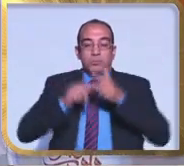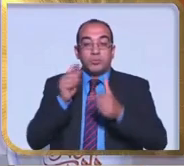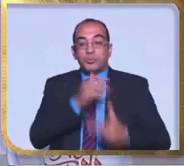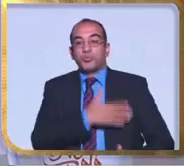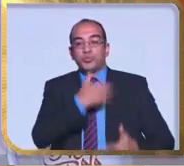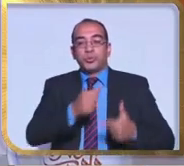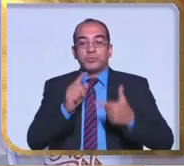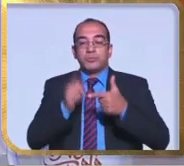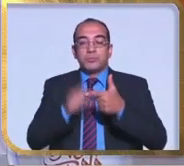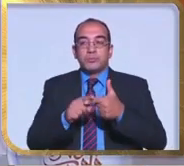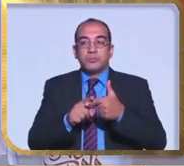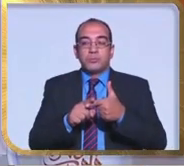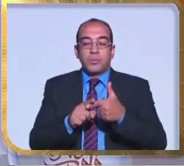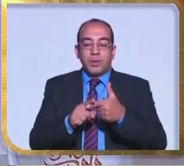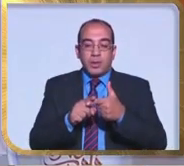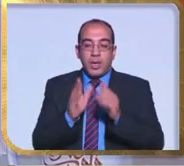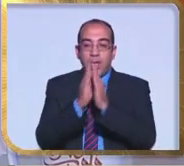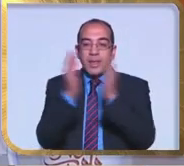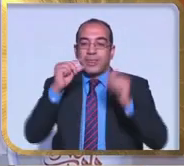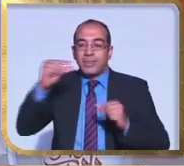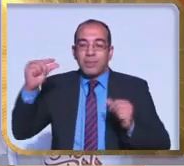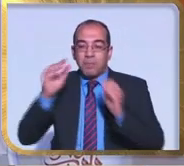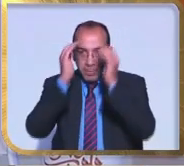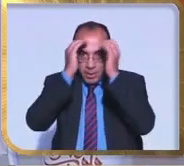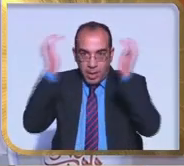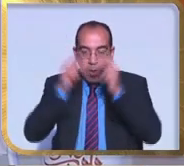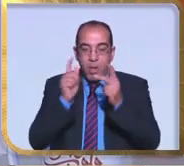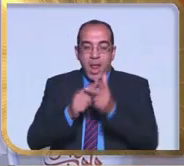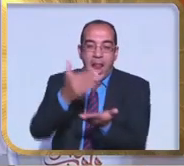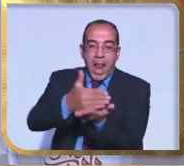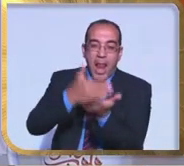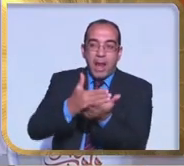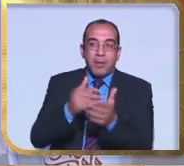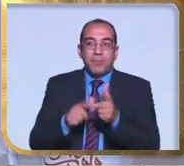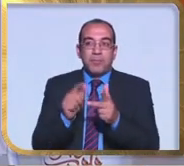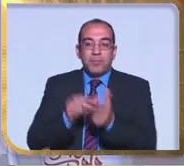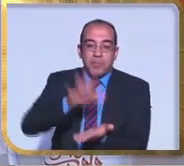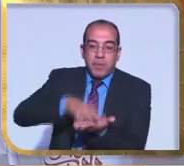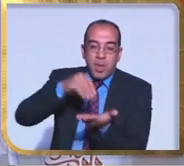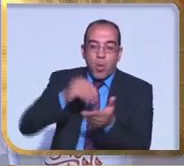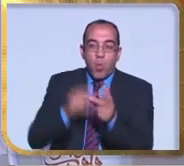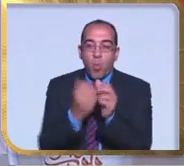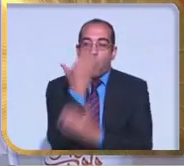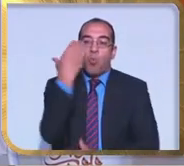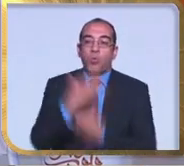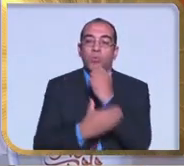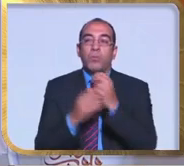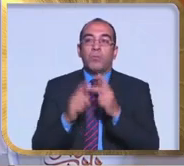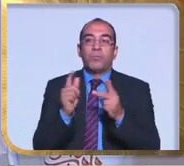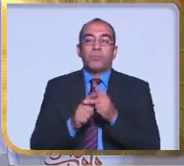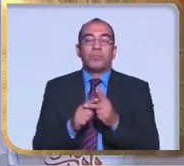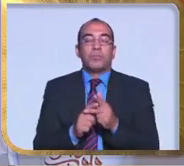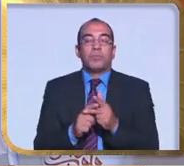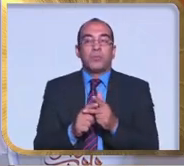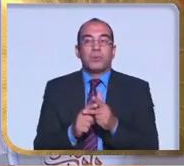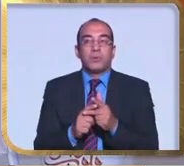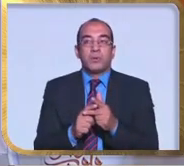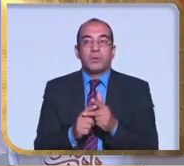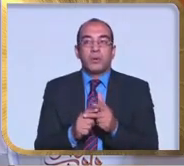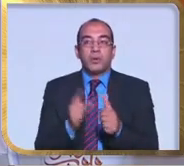الإيمان، جاء بكتاب العلم قبل بدء كتاب الوضوء.